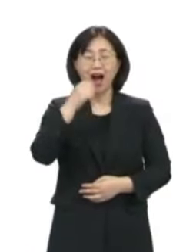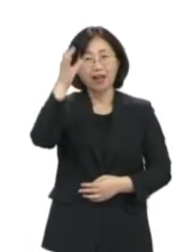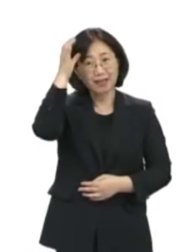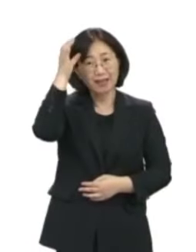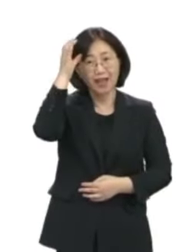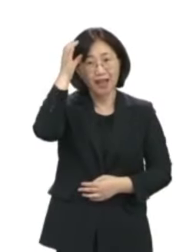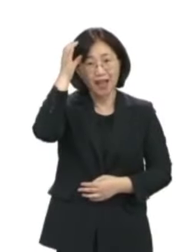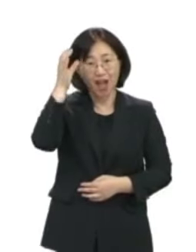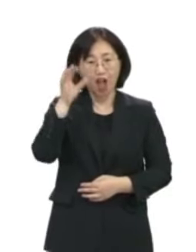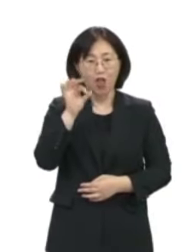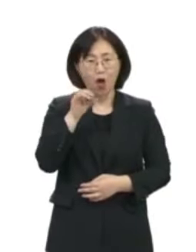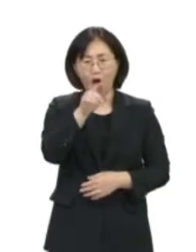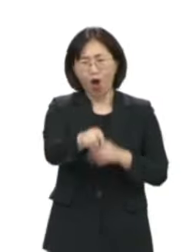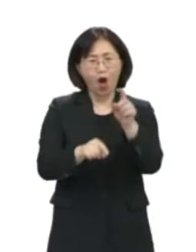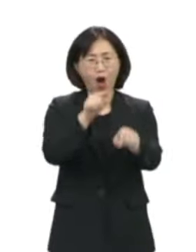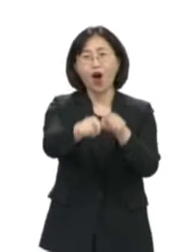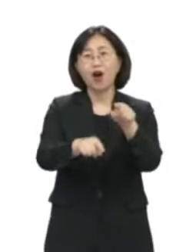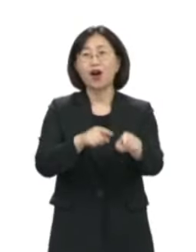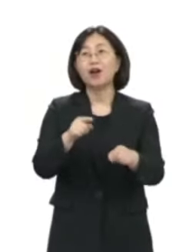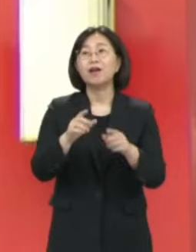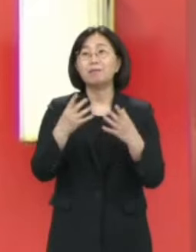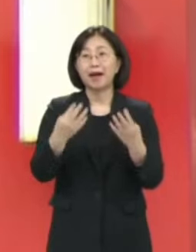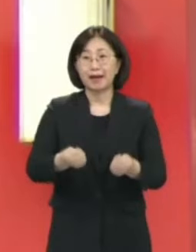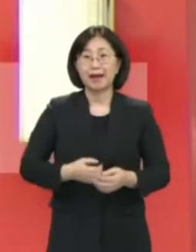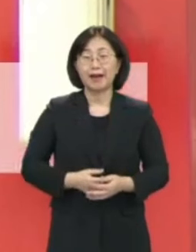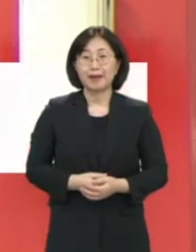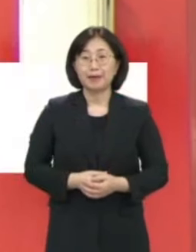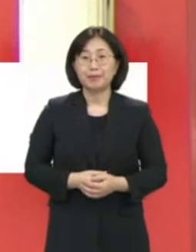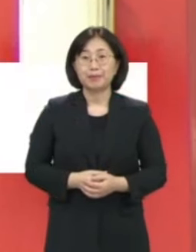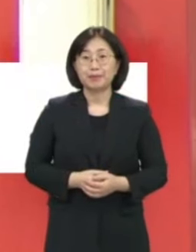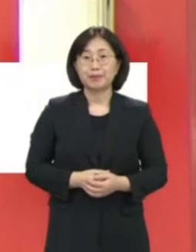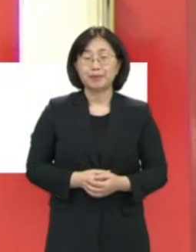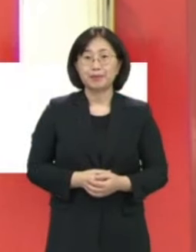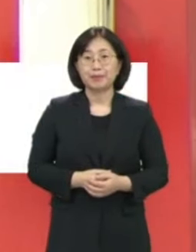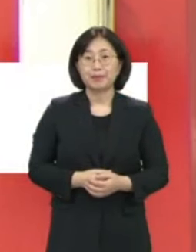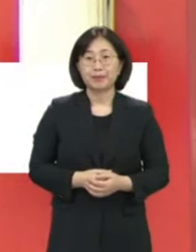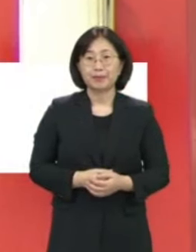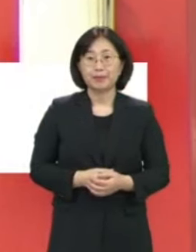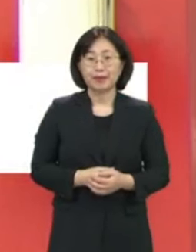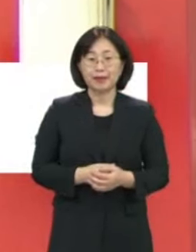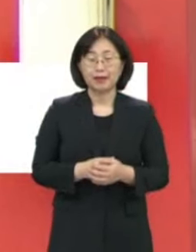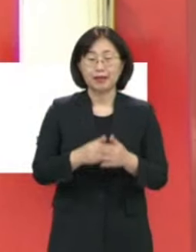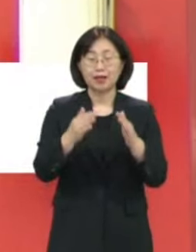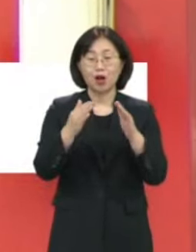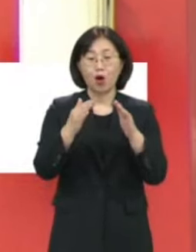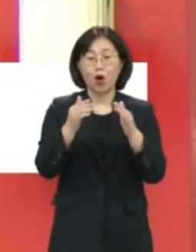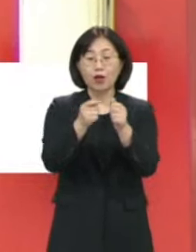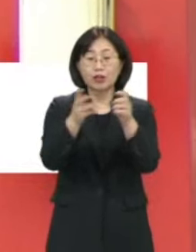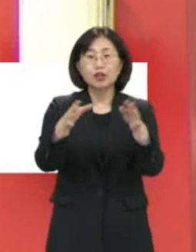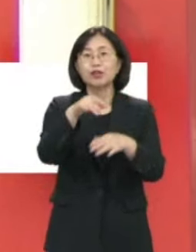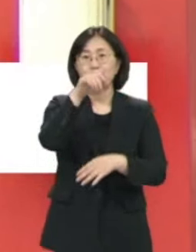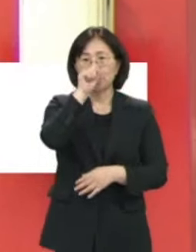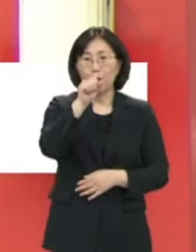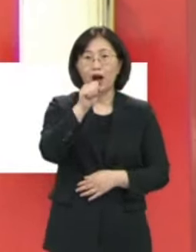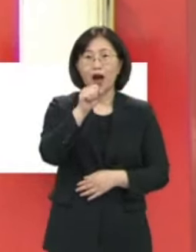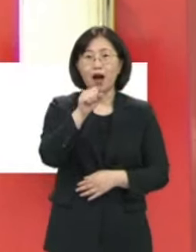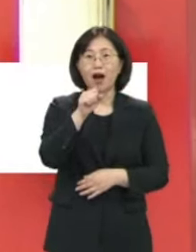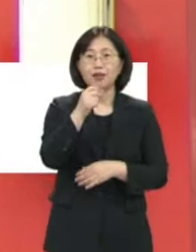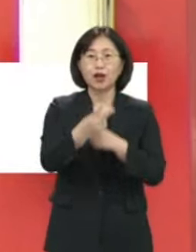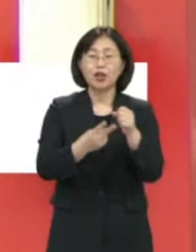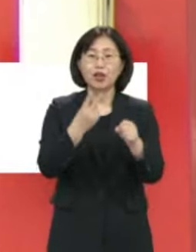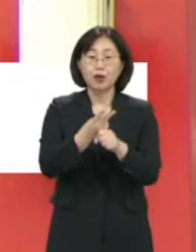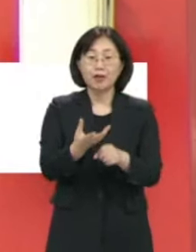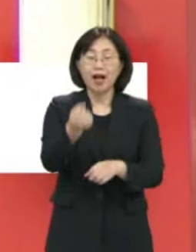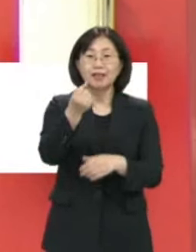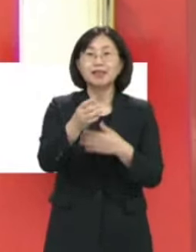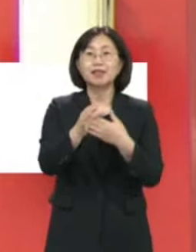기대감으로 투자 수요가 쏠렸습니다. 이게 지금 모양이나 나와 있는 물건들 두 개가 뭐 2년 보유 생각하신다고 하면